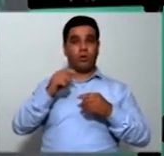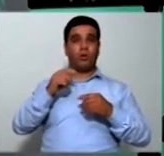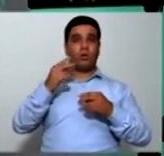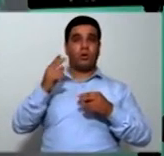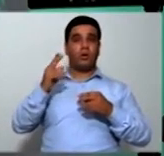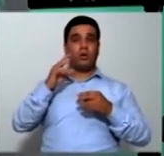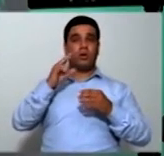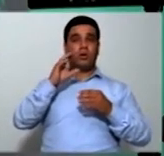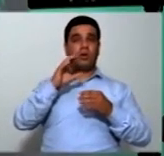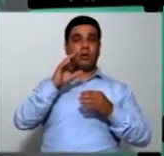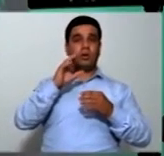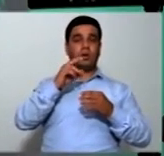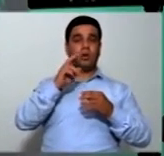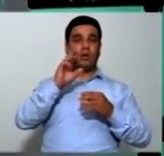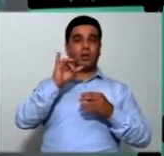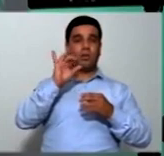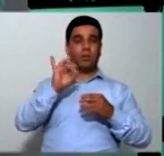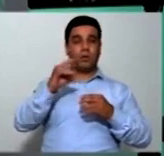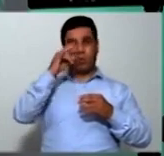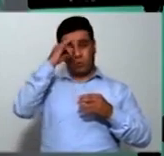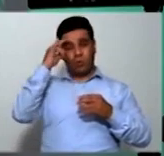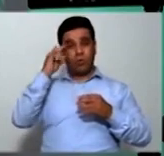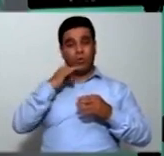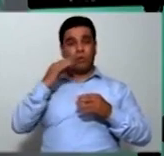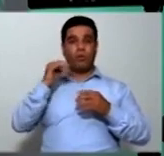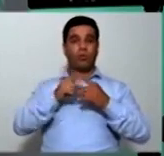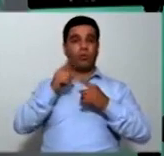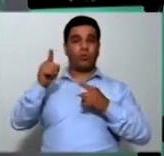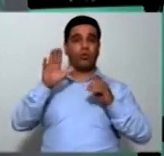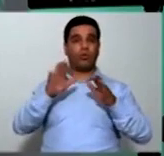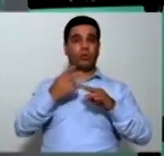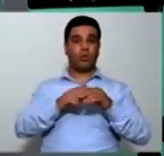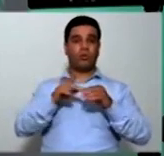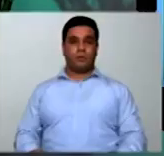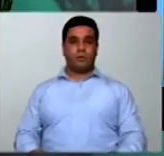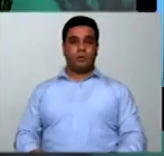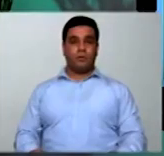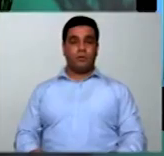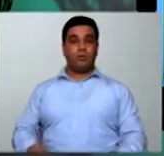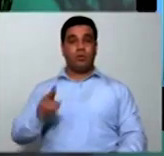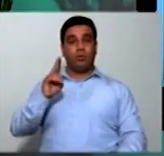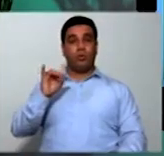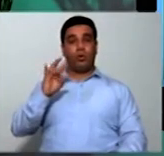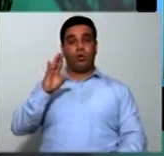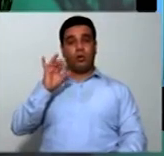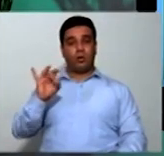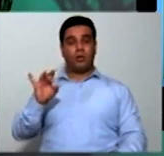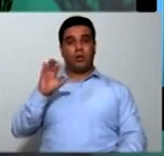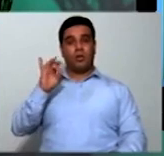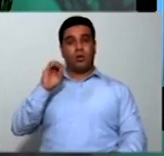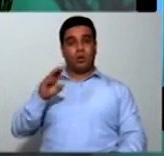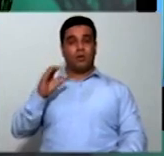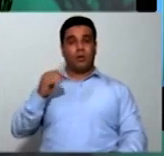Shimoliy Kavkaz, Sibir, Qozog'iston, Uzoq Sharq va boshqa hududlarga surgun qilinadilar. Quloqlashtirish siyosati va